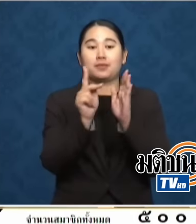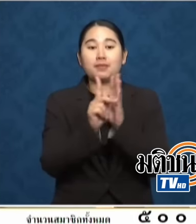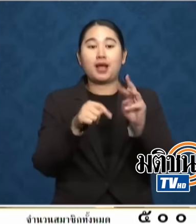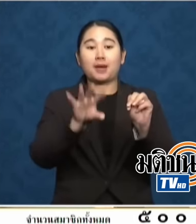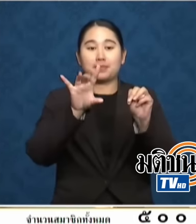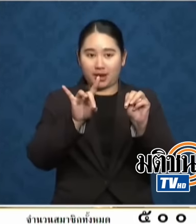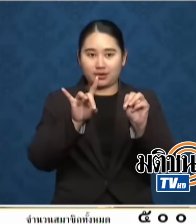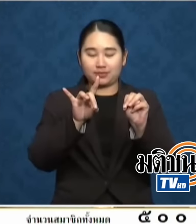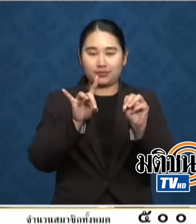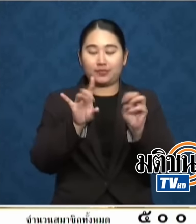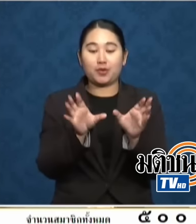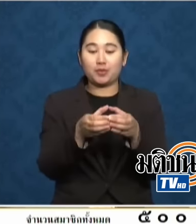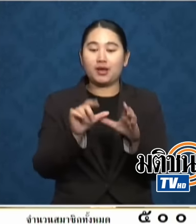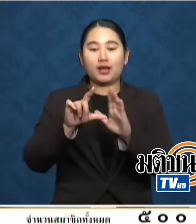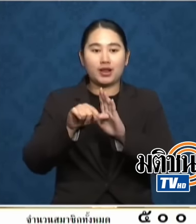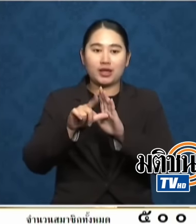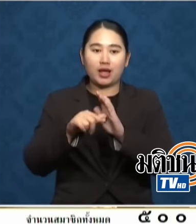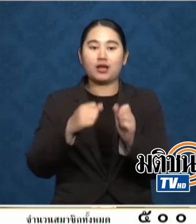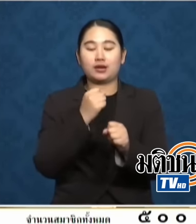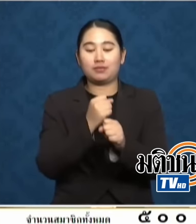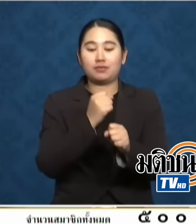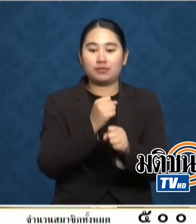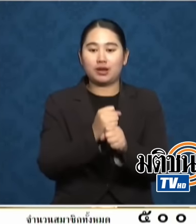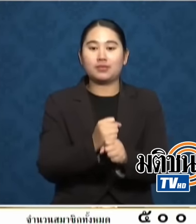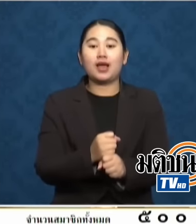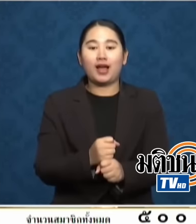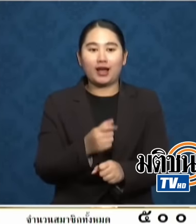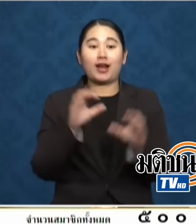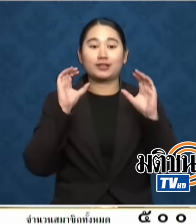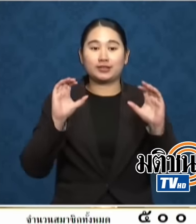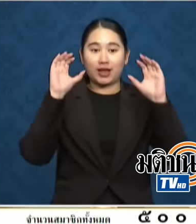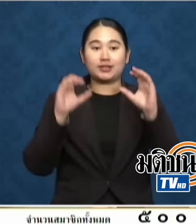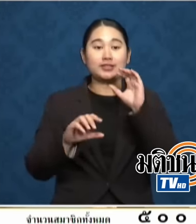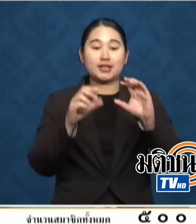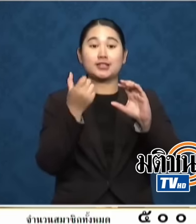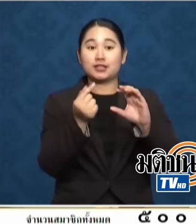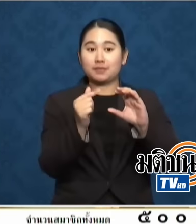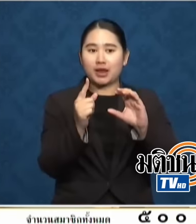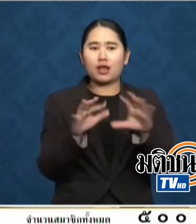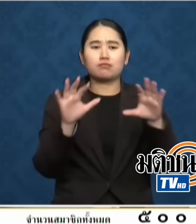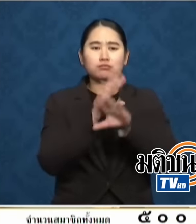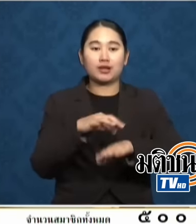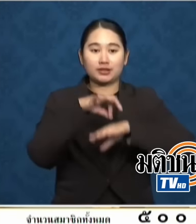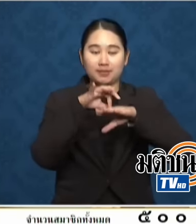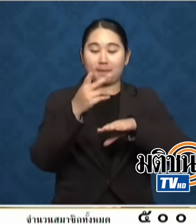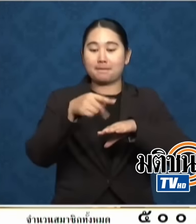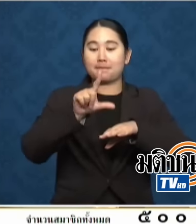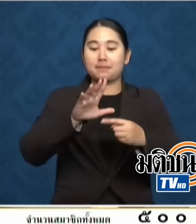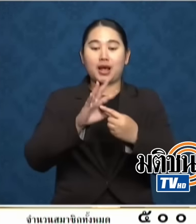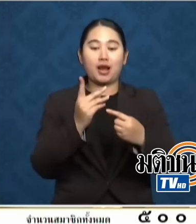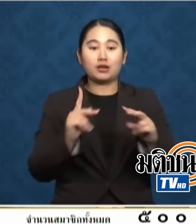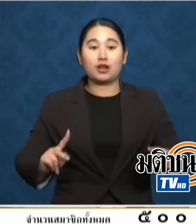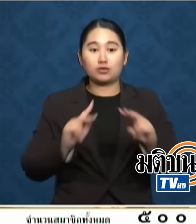รหลักมีเลขาธิการสอบต.เป็นระดับ11ความจริงก็เทียบเท่าปลัดกระทรวงและใหญ่กว่าแม่